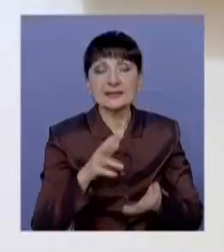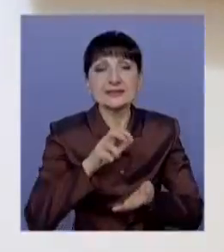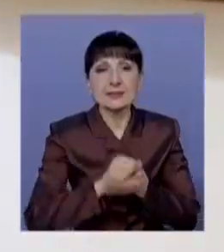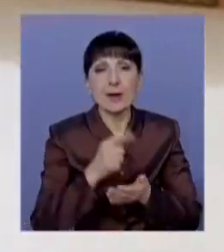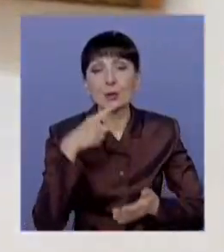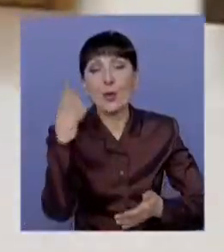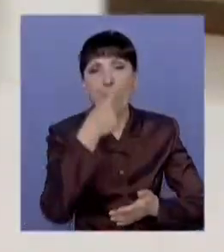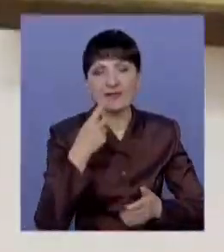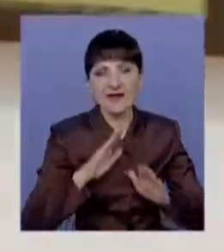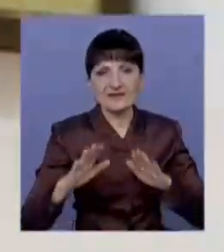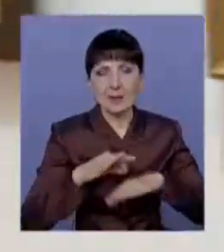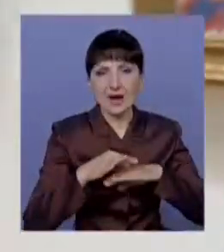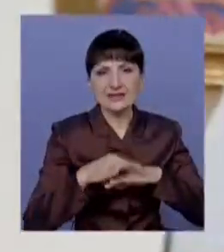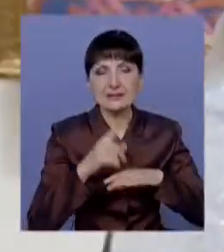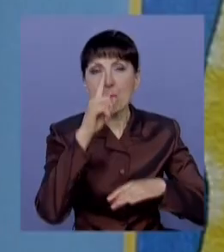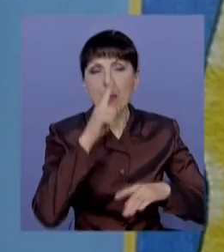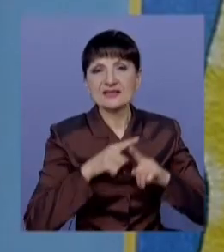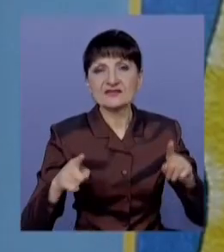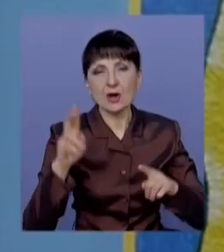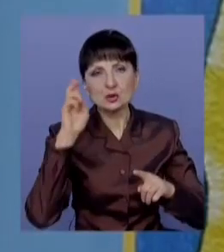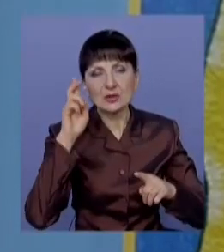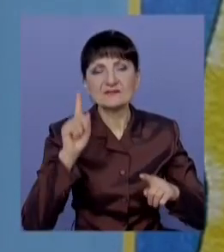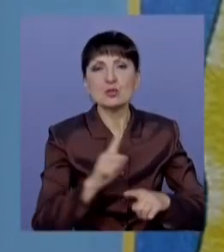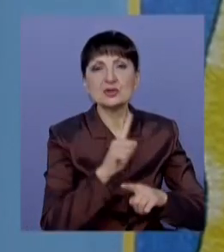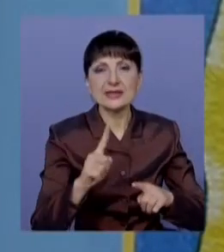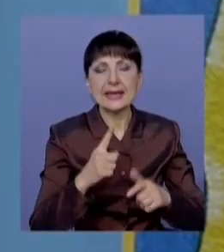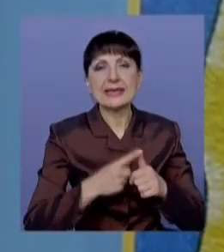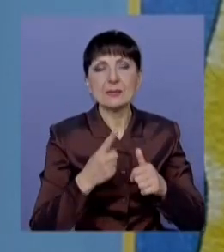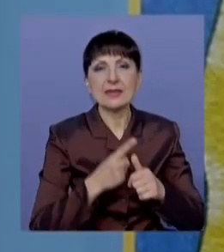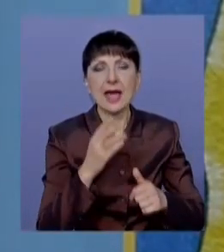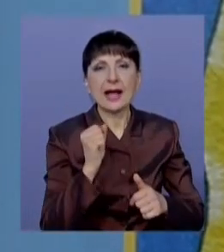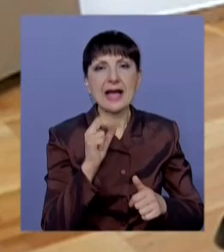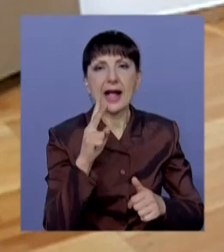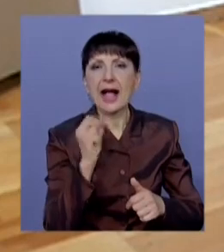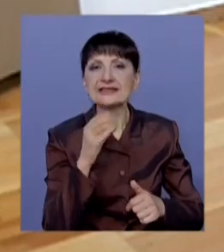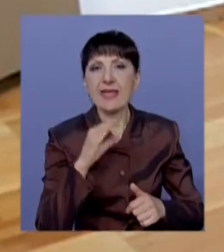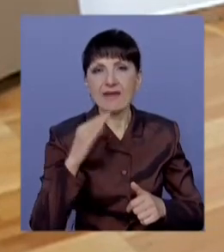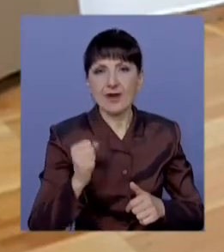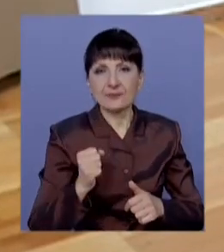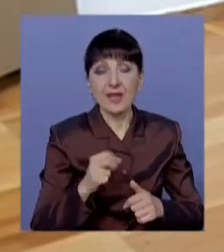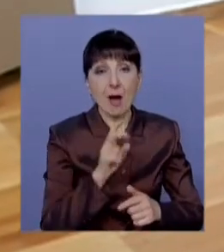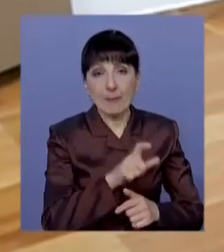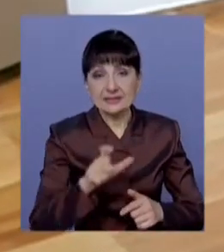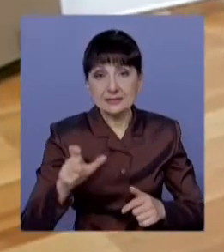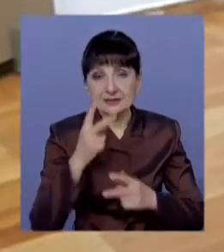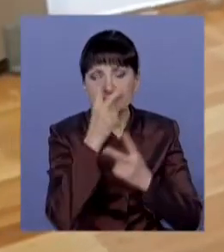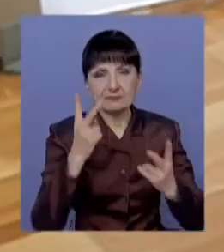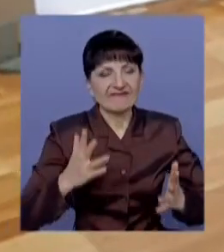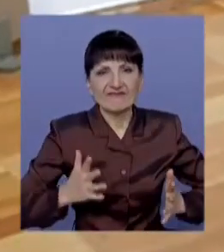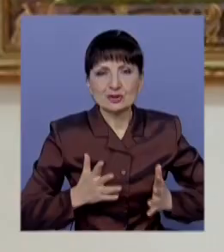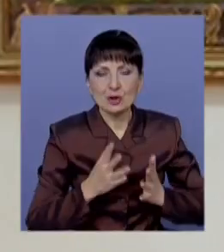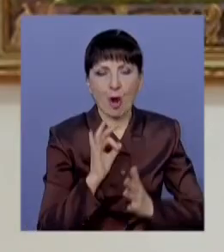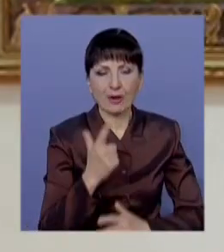год. Выставка проходила ровно месяц в Государственном музее искусств имени Абильхана Костеева. Посетители остались в восторге.